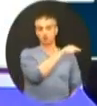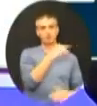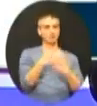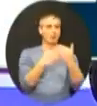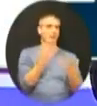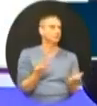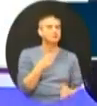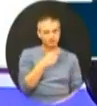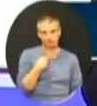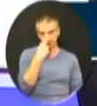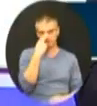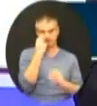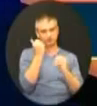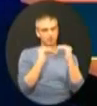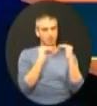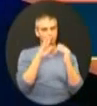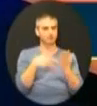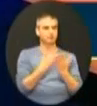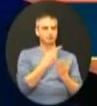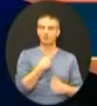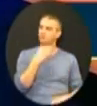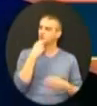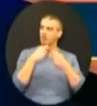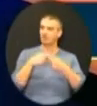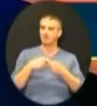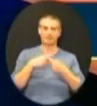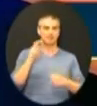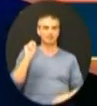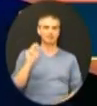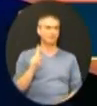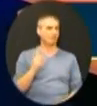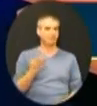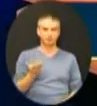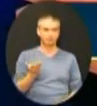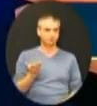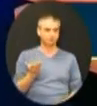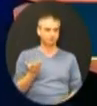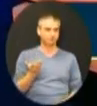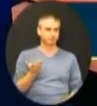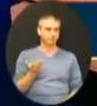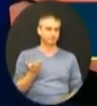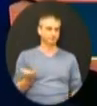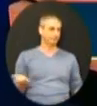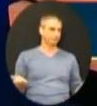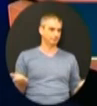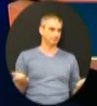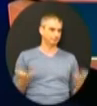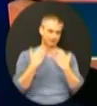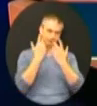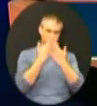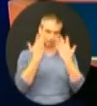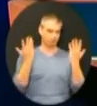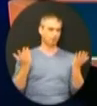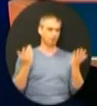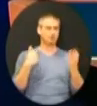לקדם את זה אני מנסה לאזן קצת בהצעה הזו אז בוא נשל תחבר קצת את נחמייס ורבין א תראי הסיפור הוא ברור אני